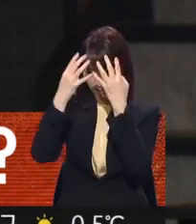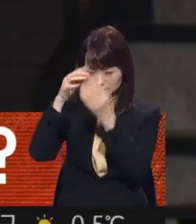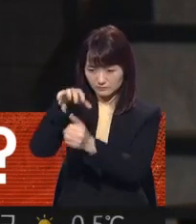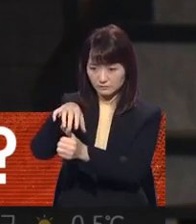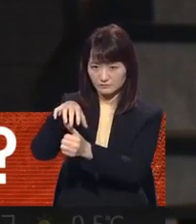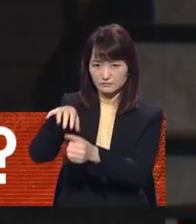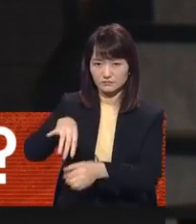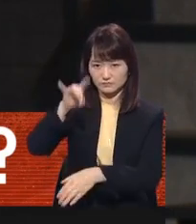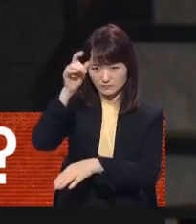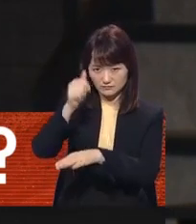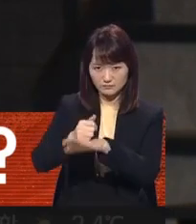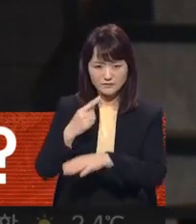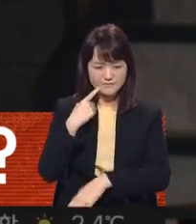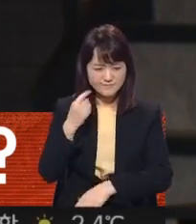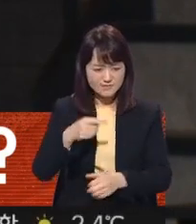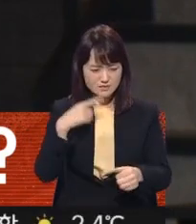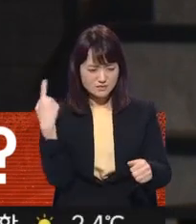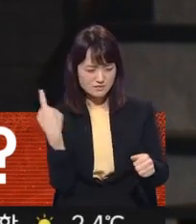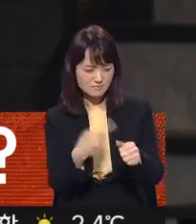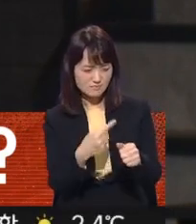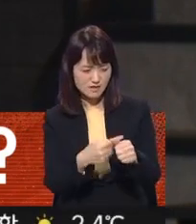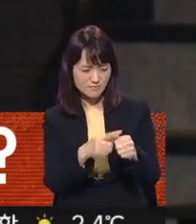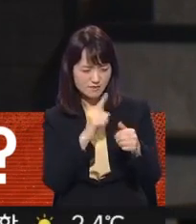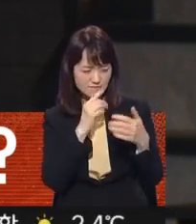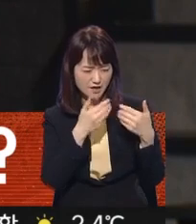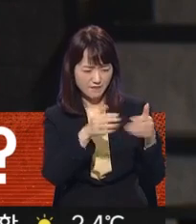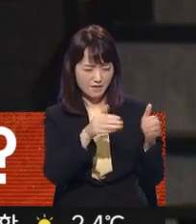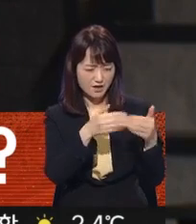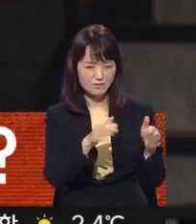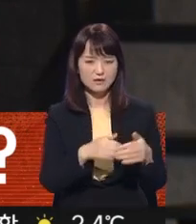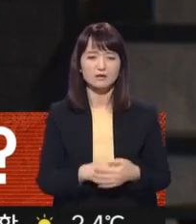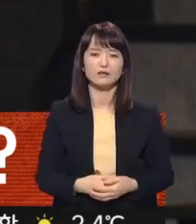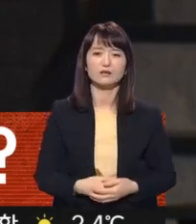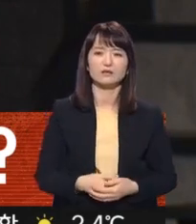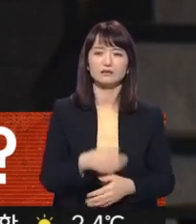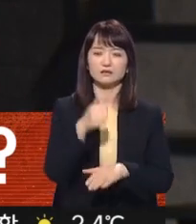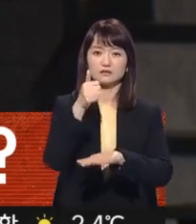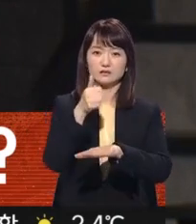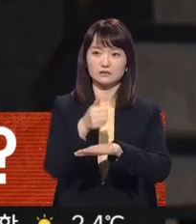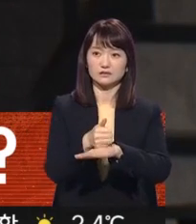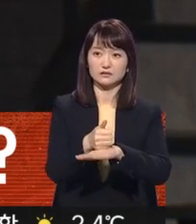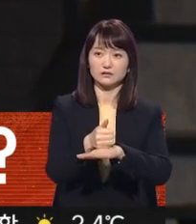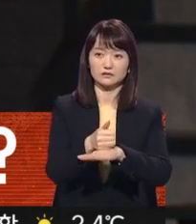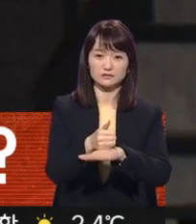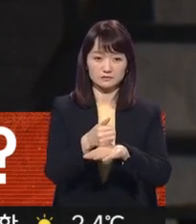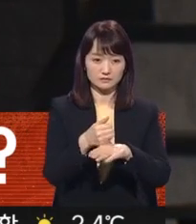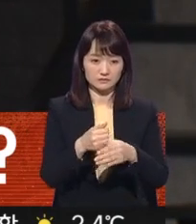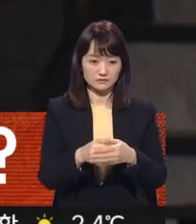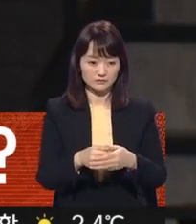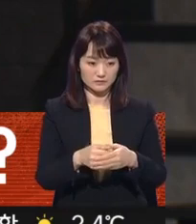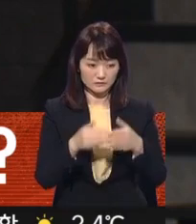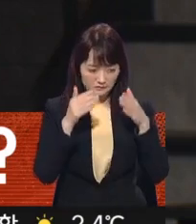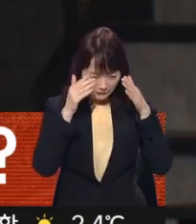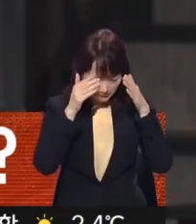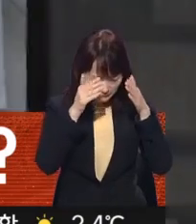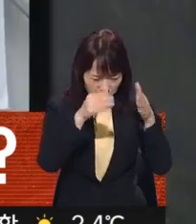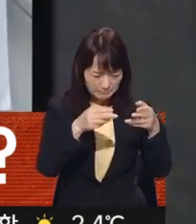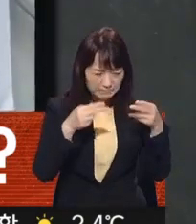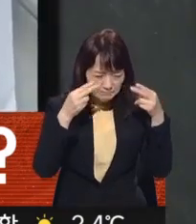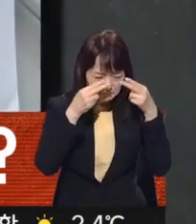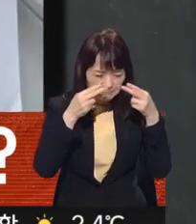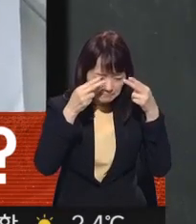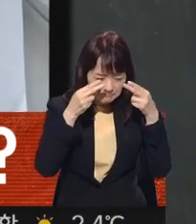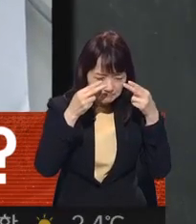때는 처음부터 끝까지 협박과 요구로 이렇게 퍼붓고 있는데 결국에는 모든 집착의 증상을 보이기 때문에 사실